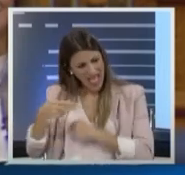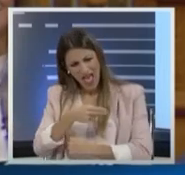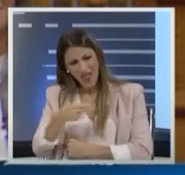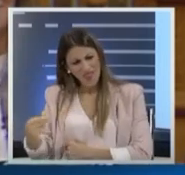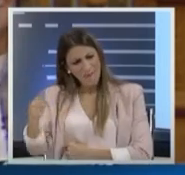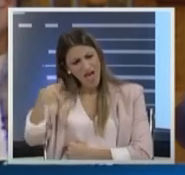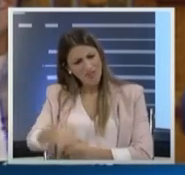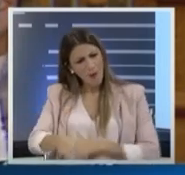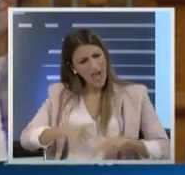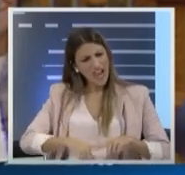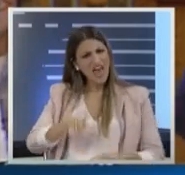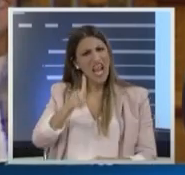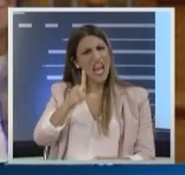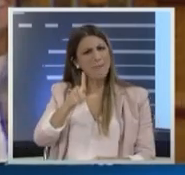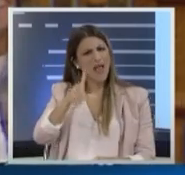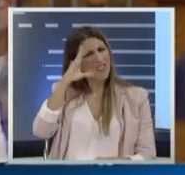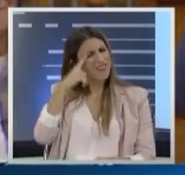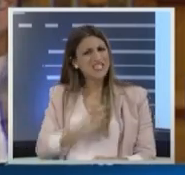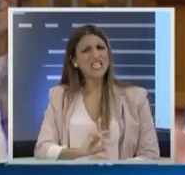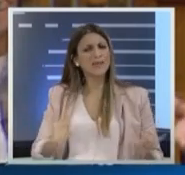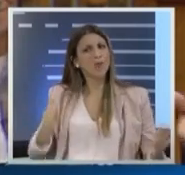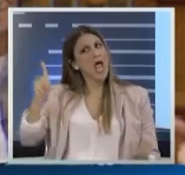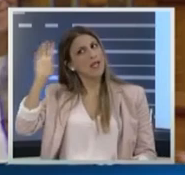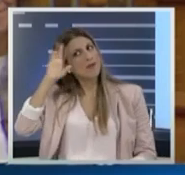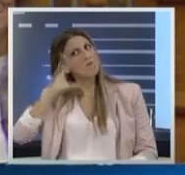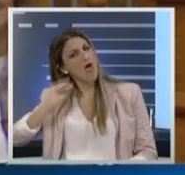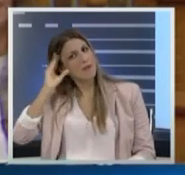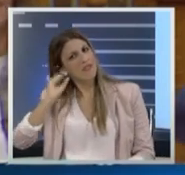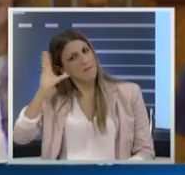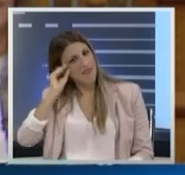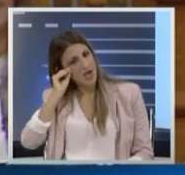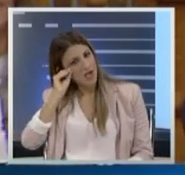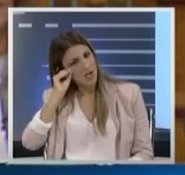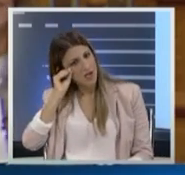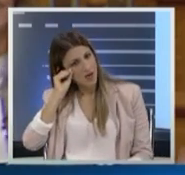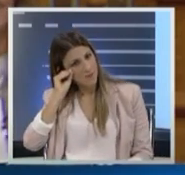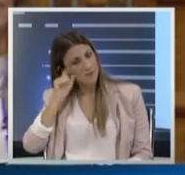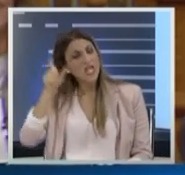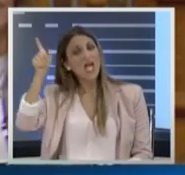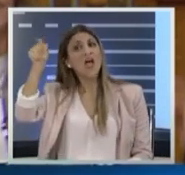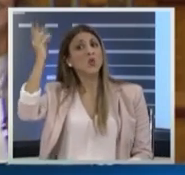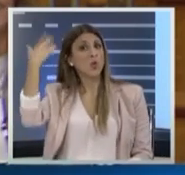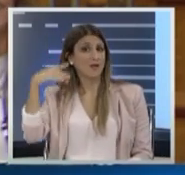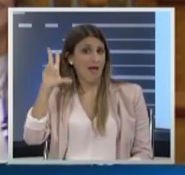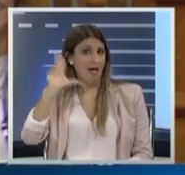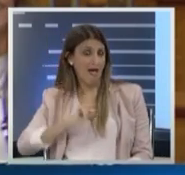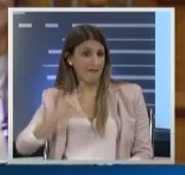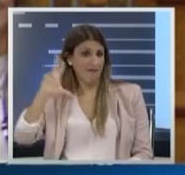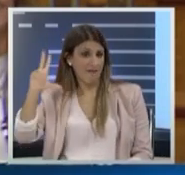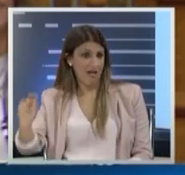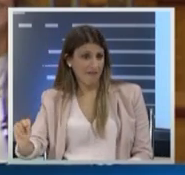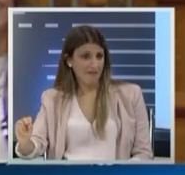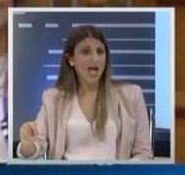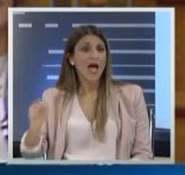μάθαινε πράγματα. Και τότε υπερασπιζόταν μια θέση που ήταν η επίσημη θέση του κόμματός σας και του κυρίου Κωνσταντίνου Μητσοτάκη, το αείμνης του Κωνσταντίνου